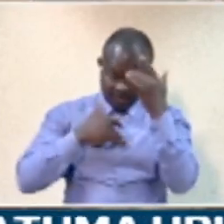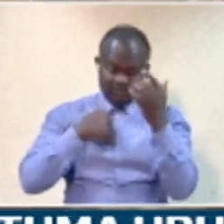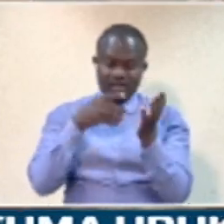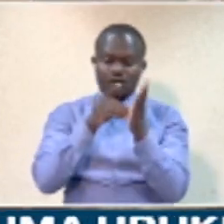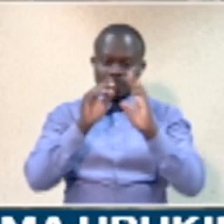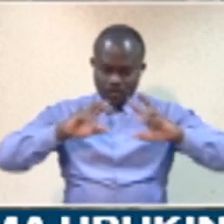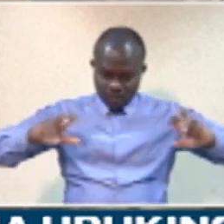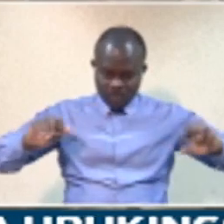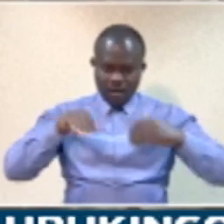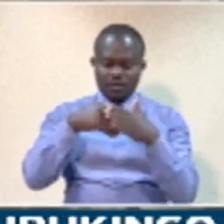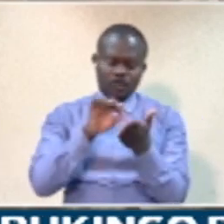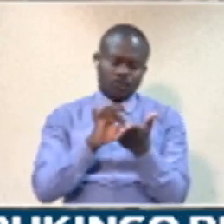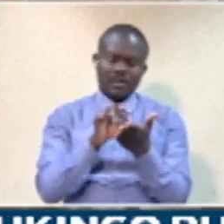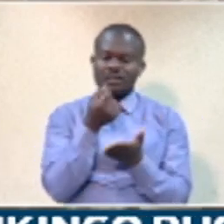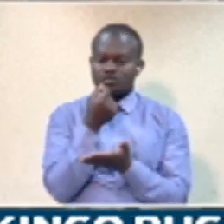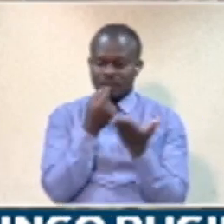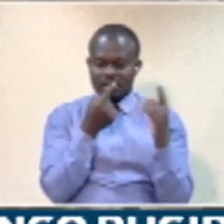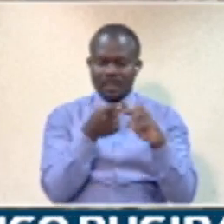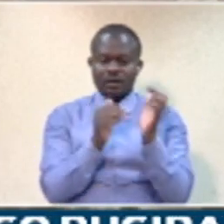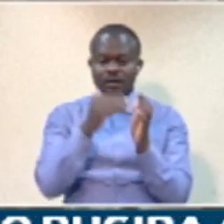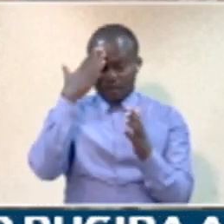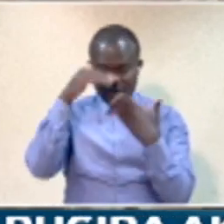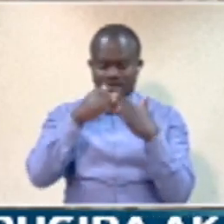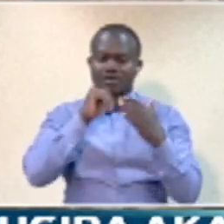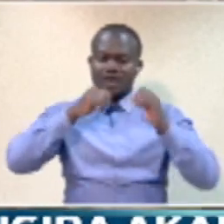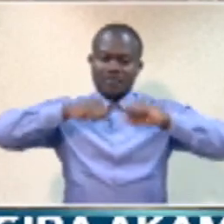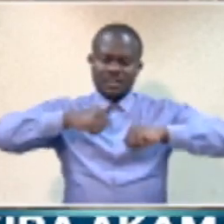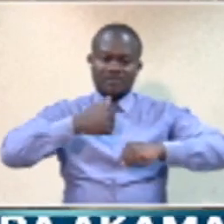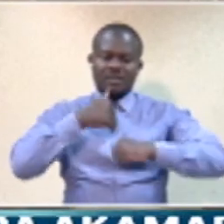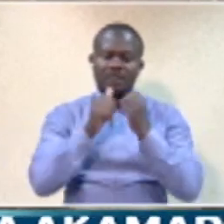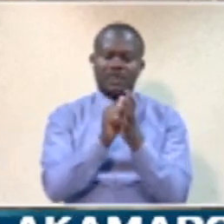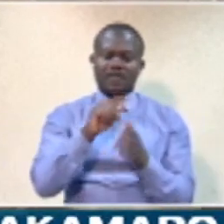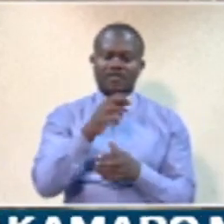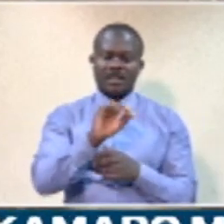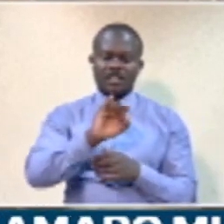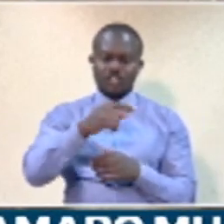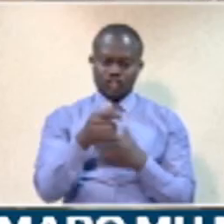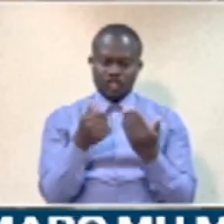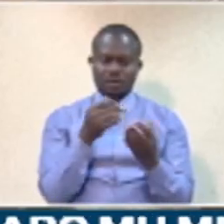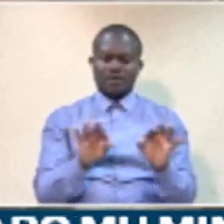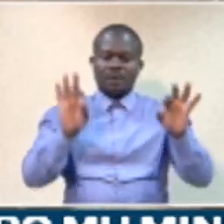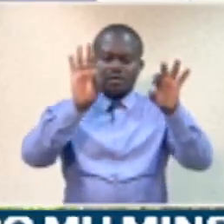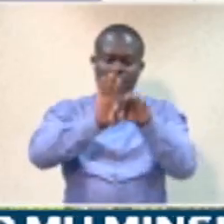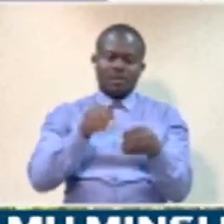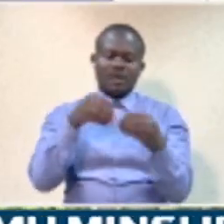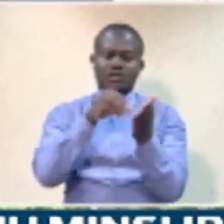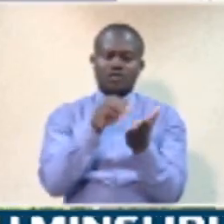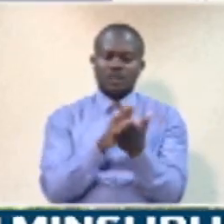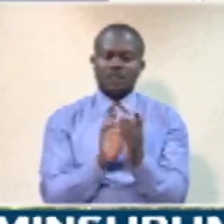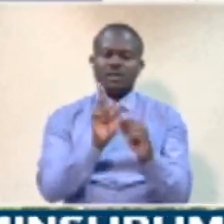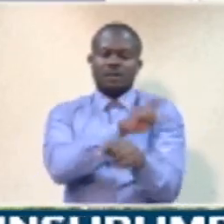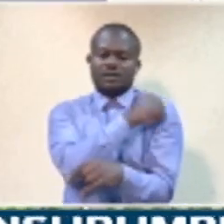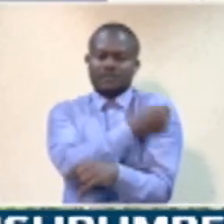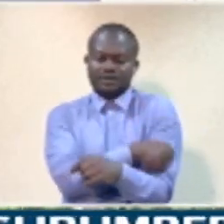wo kumusuzuma no kumwandikira umuti gusa kubera ko nta masezerano bafitanye na farije biba ngombwa ko bamuha urwandiko rumujyana ku